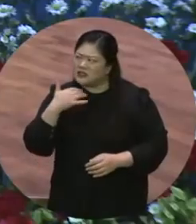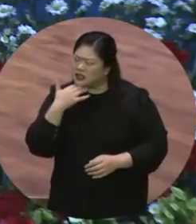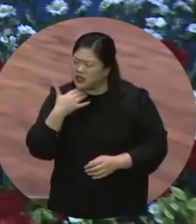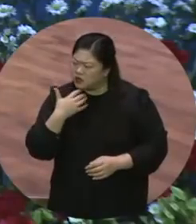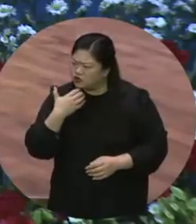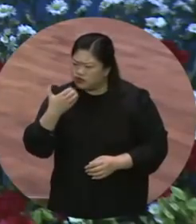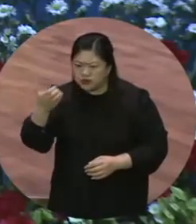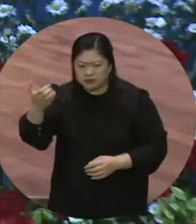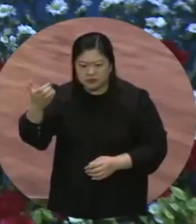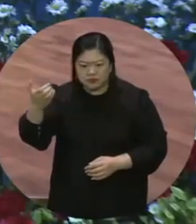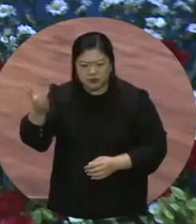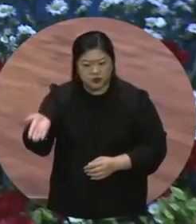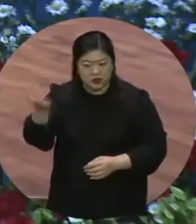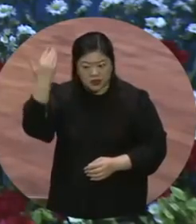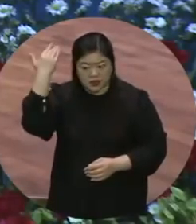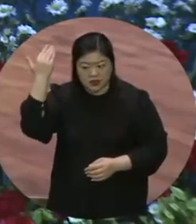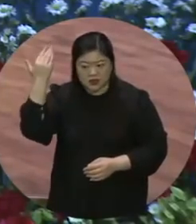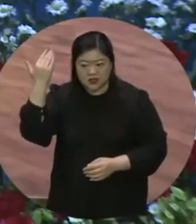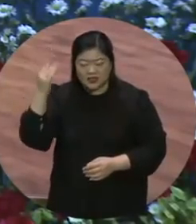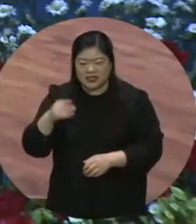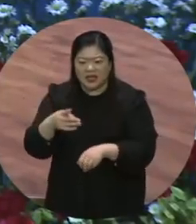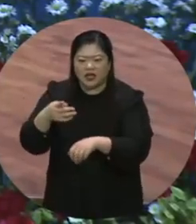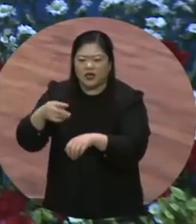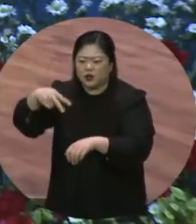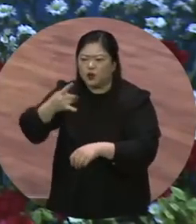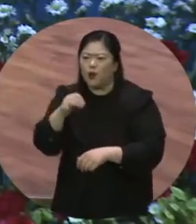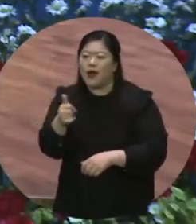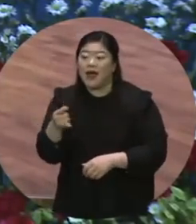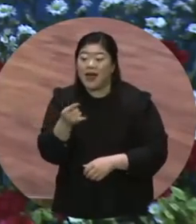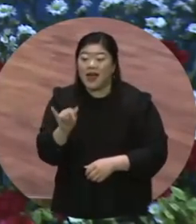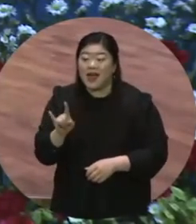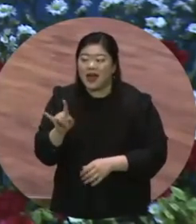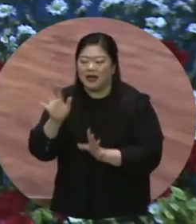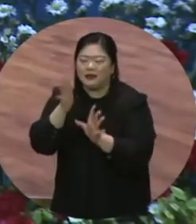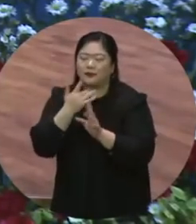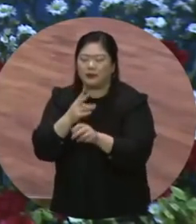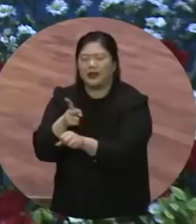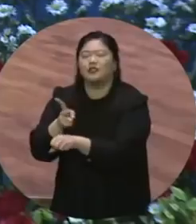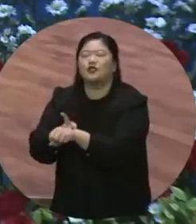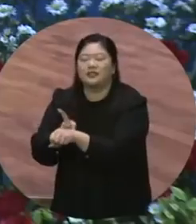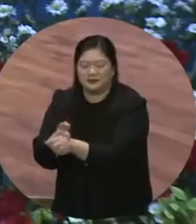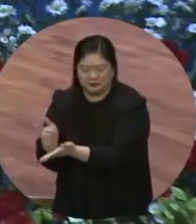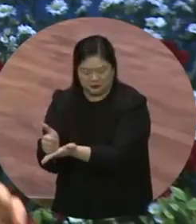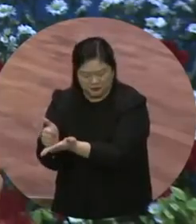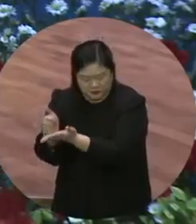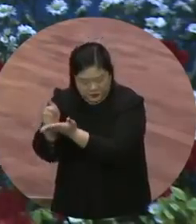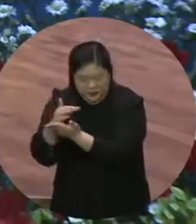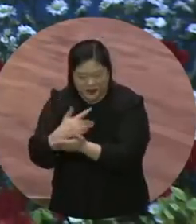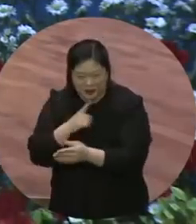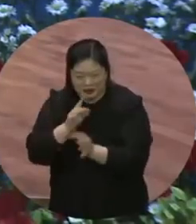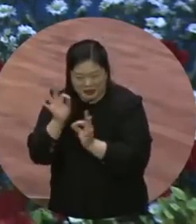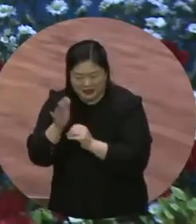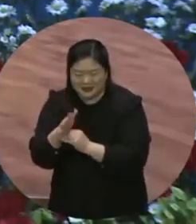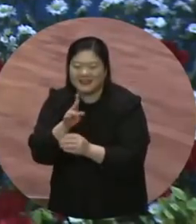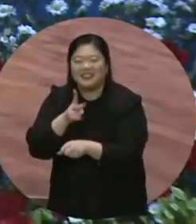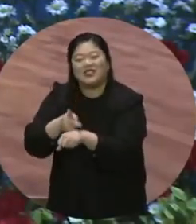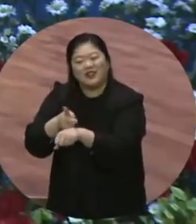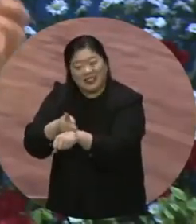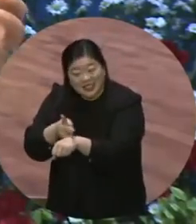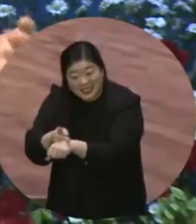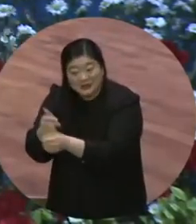넘었으니까 아주 송해 선생님이 그렇게 송해 선생님 온단 말이에요. 그래, 아, 송해 온다. 전국 노래